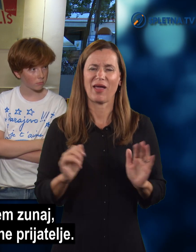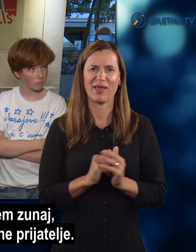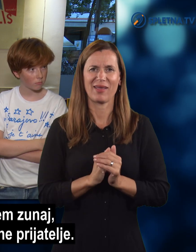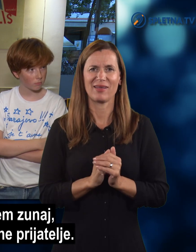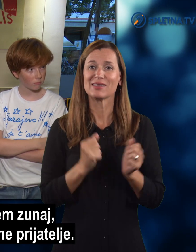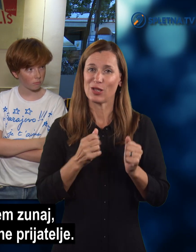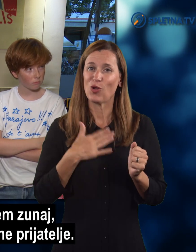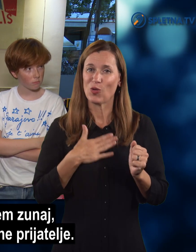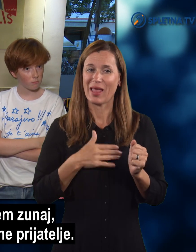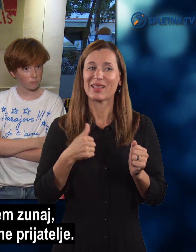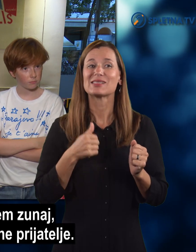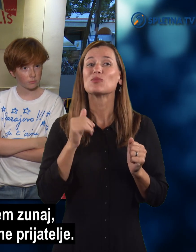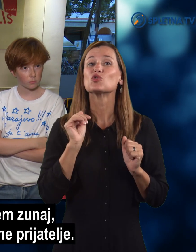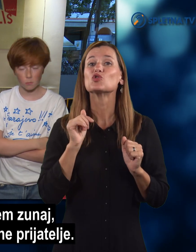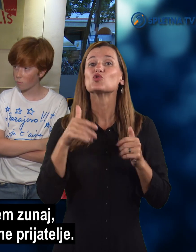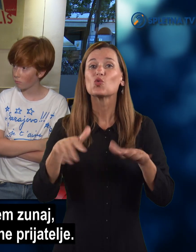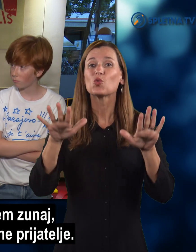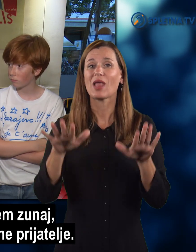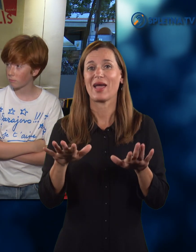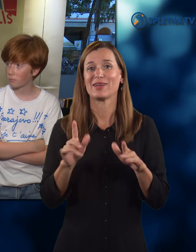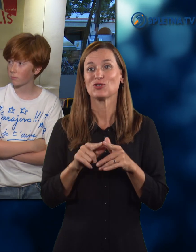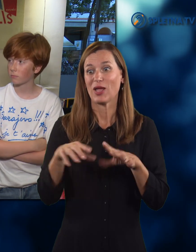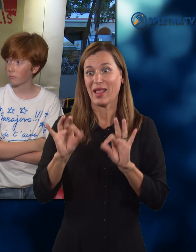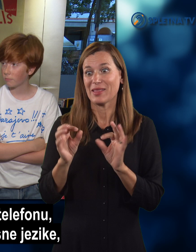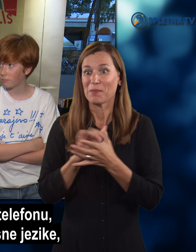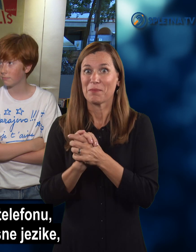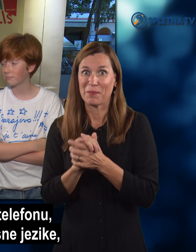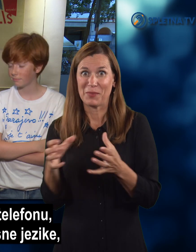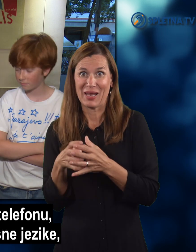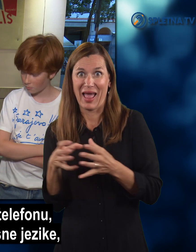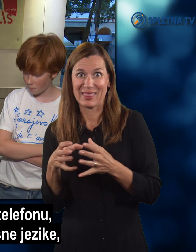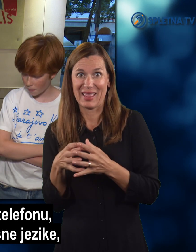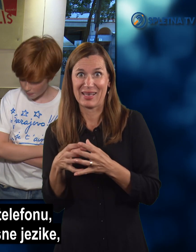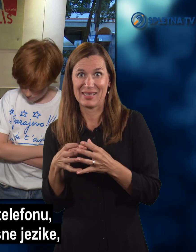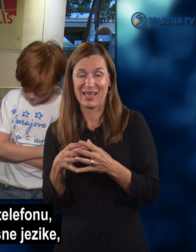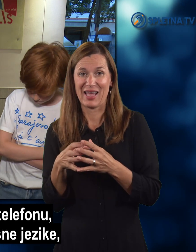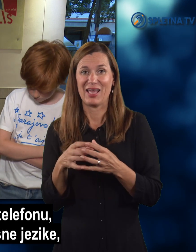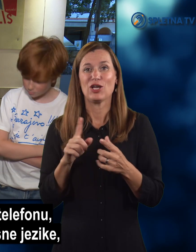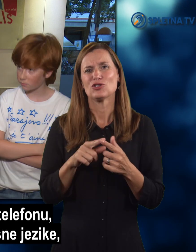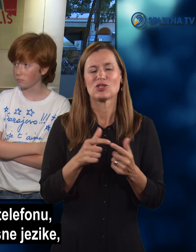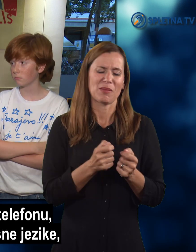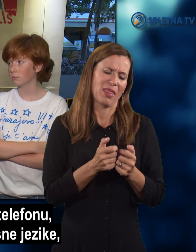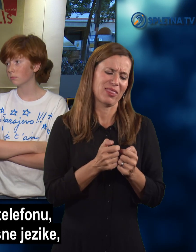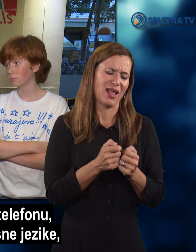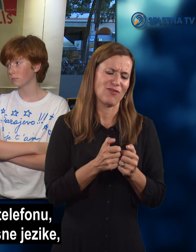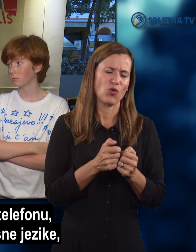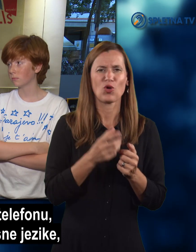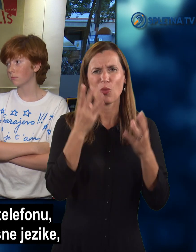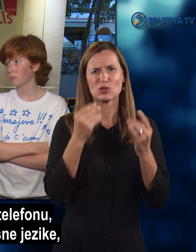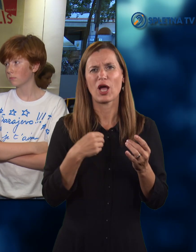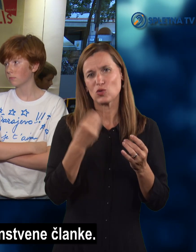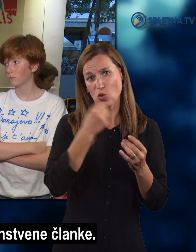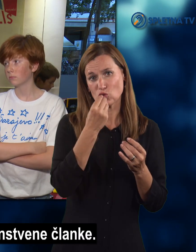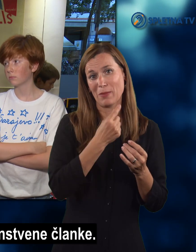Zelo rada sem odzunaj takrat, ko dobim kakšne prijatelje. Če sem tako kaj na telefonu, se ponavadi učim kakšne